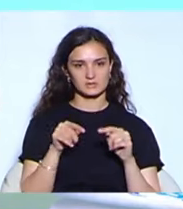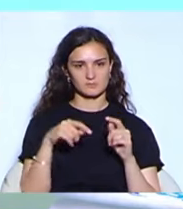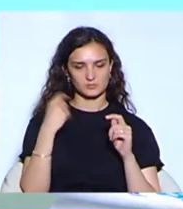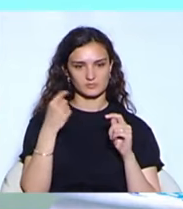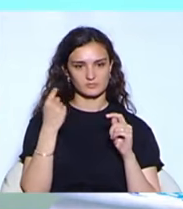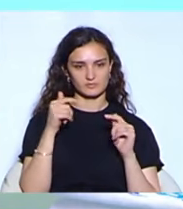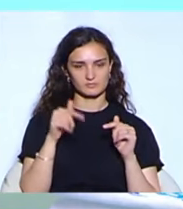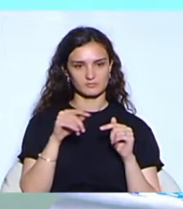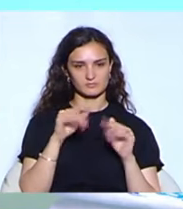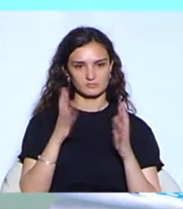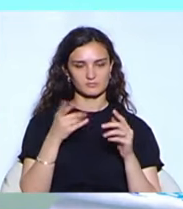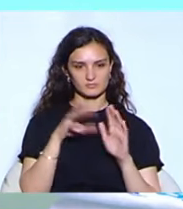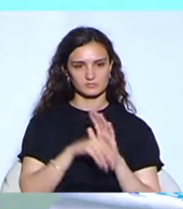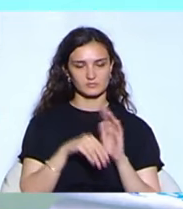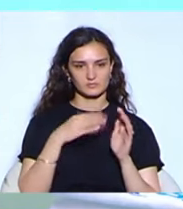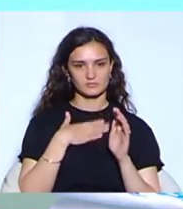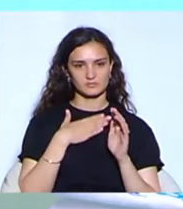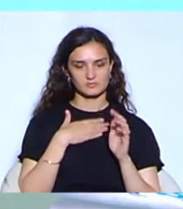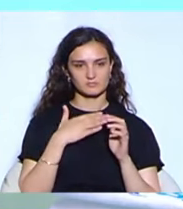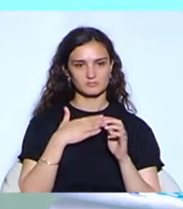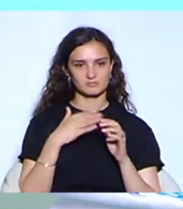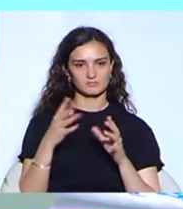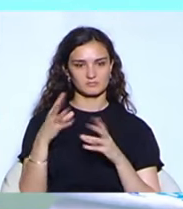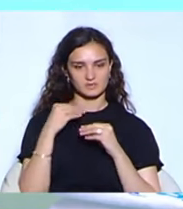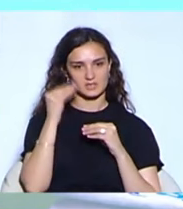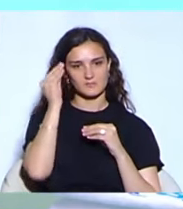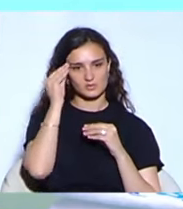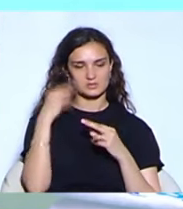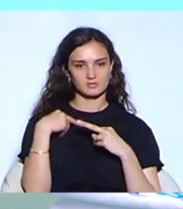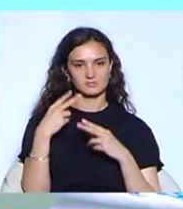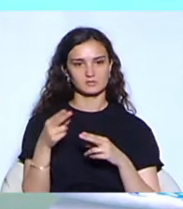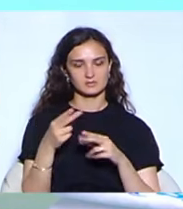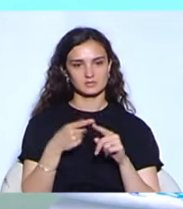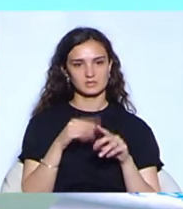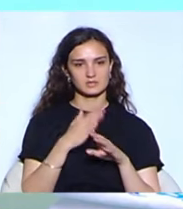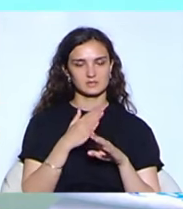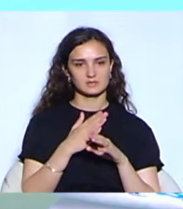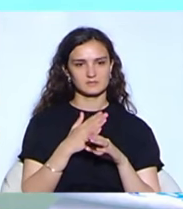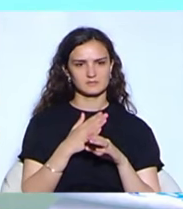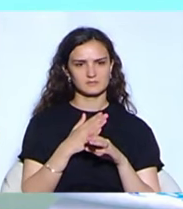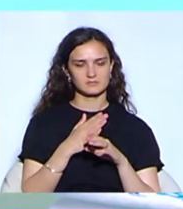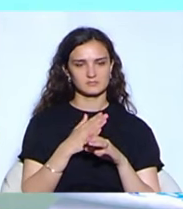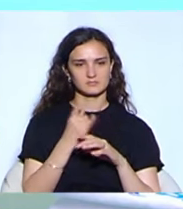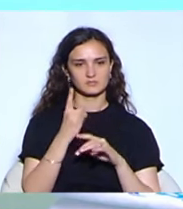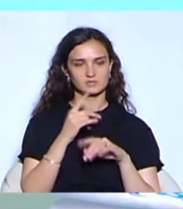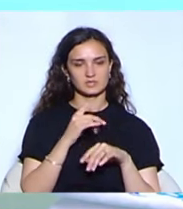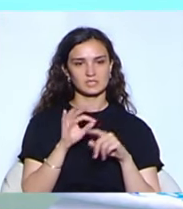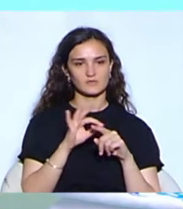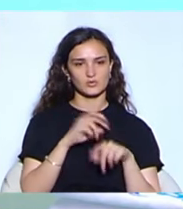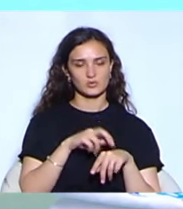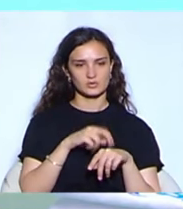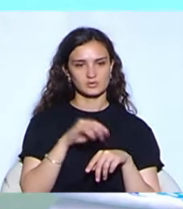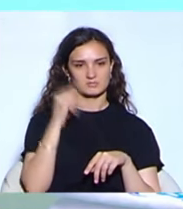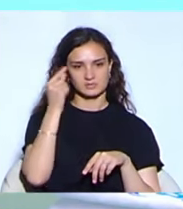რუბრიკის შემთხვევაში ჩემი თანამოაზრეები და თანამზრახველები არიან ბავშვთა ნევროლოგი და